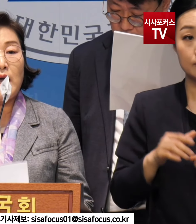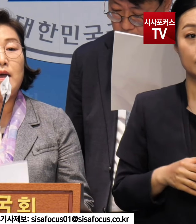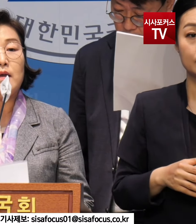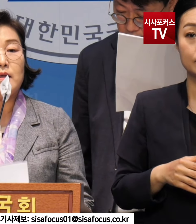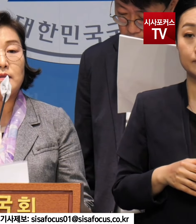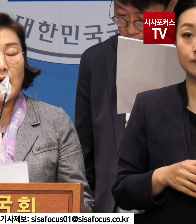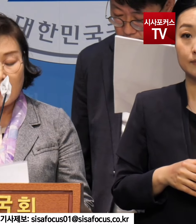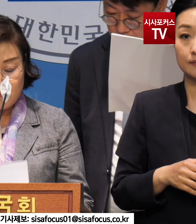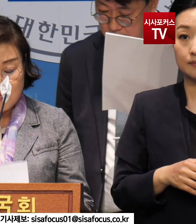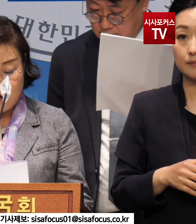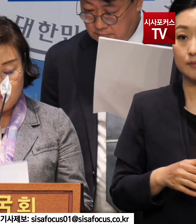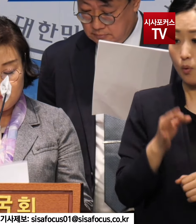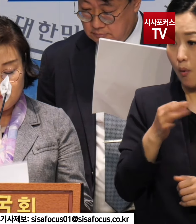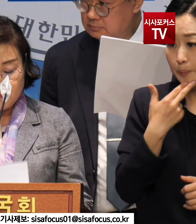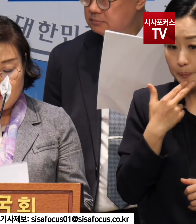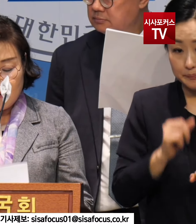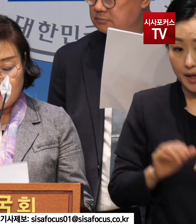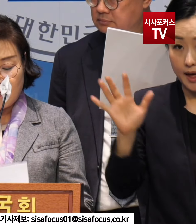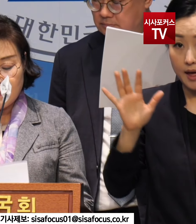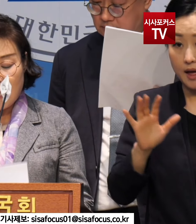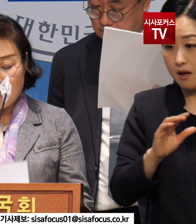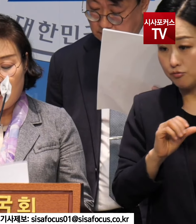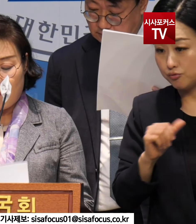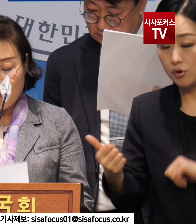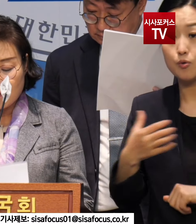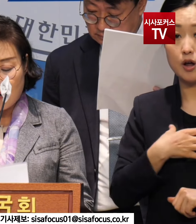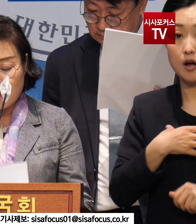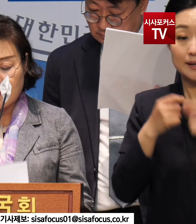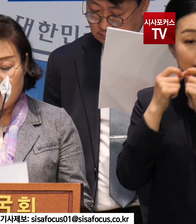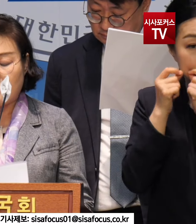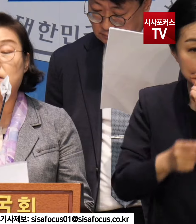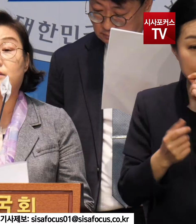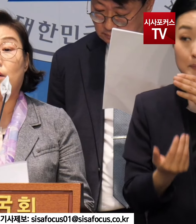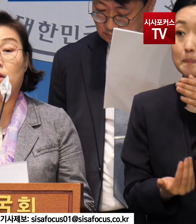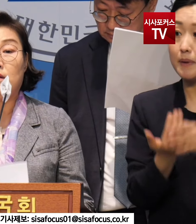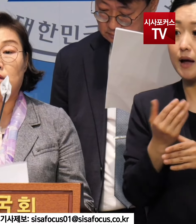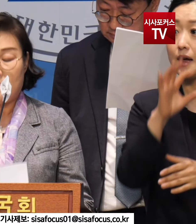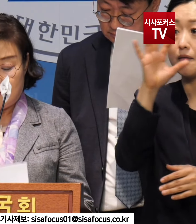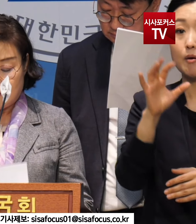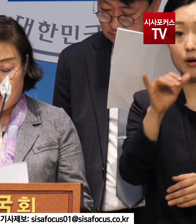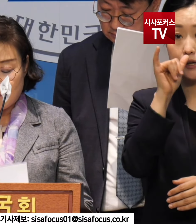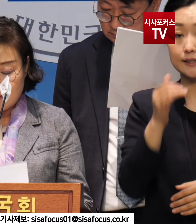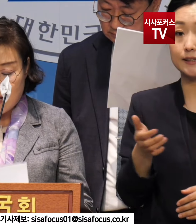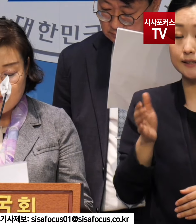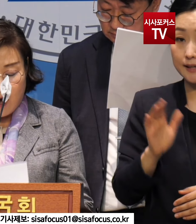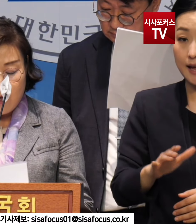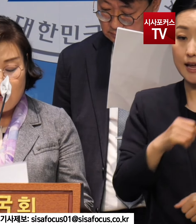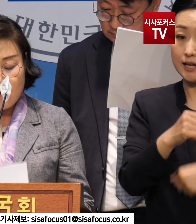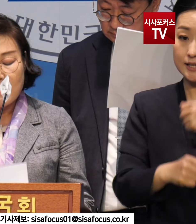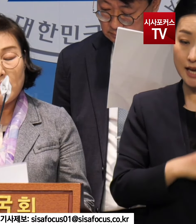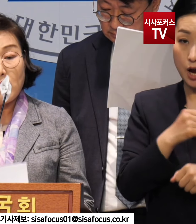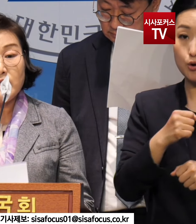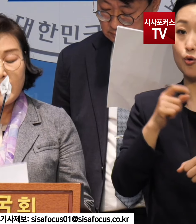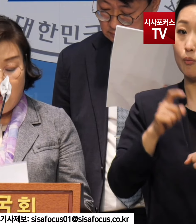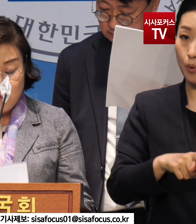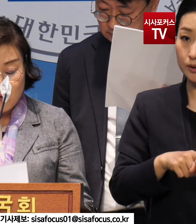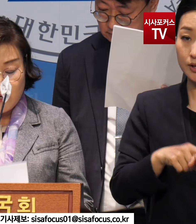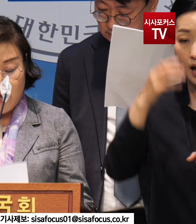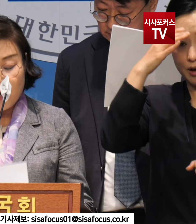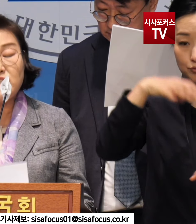400여 명에 다다릅니다. 최근 사기가 폭증하고 있는 현실에서 자유를 찾아